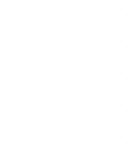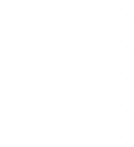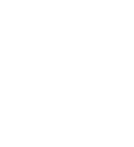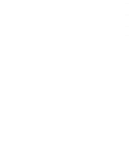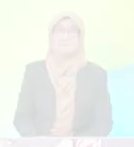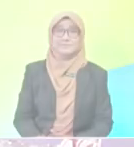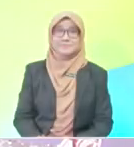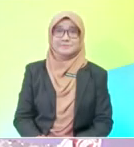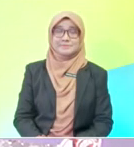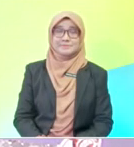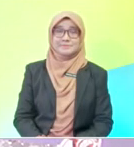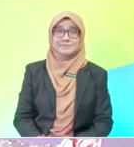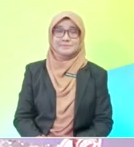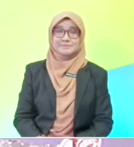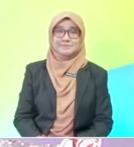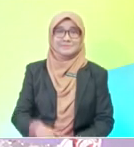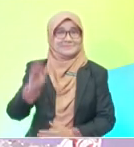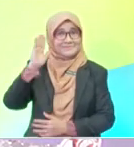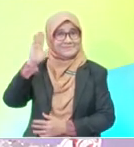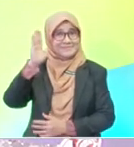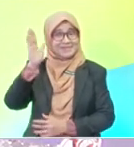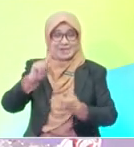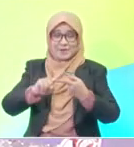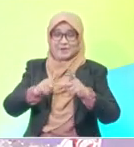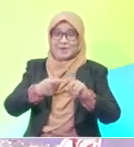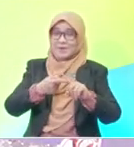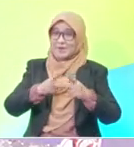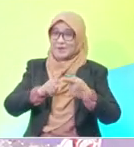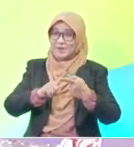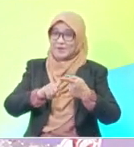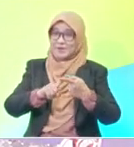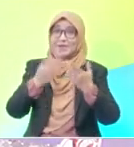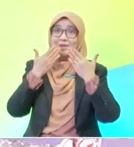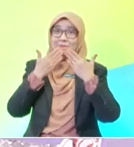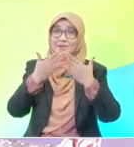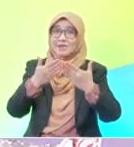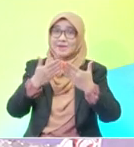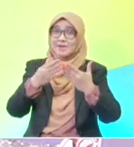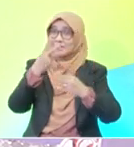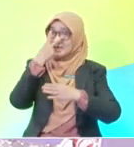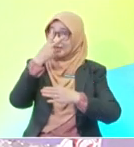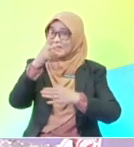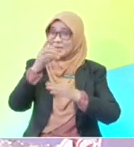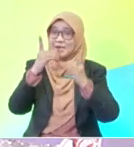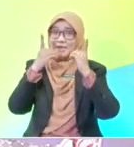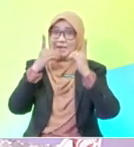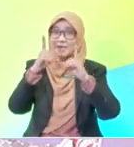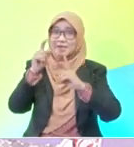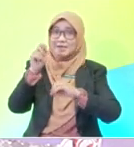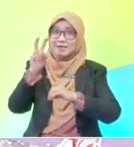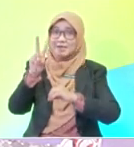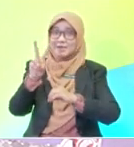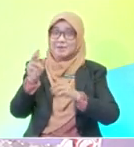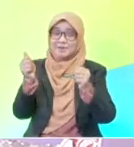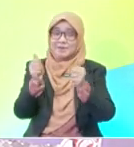KPM. Hai kawan-kawan, terima kasih kepada semua yang sedang menonton Didik TV KPM. Masih lagi bersama dengan Abang Fizi, host anda.